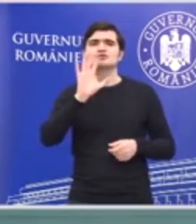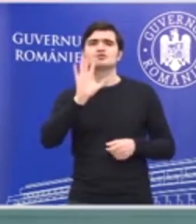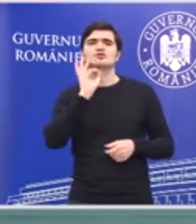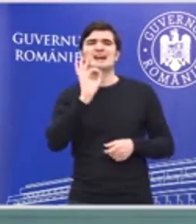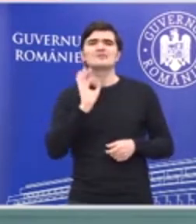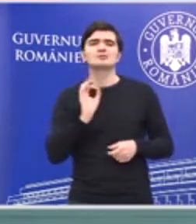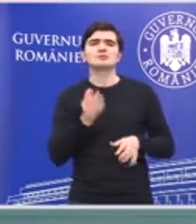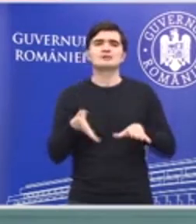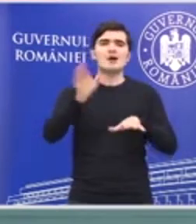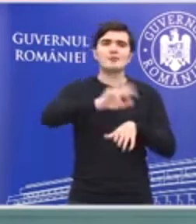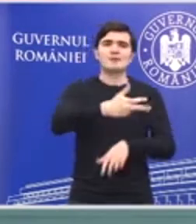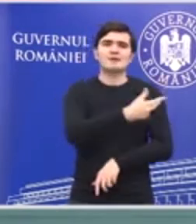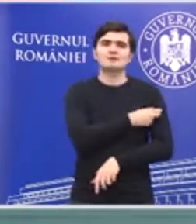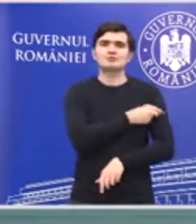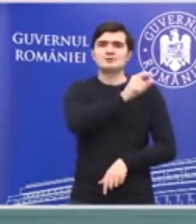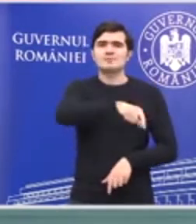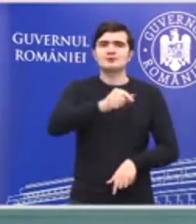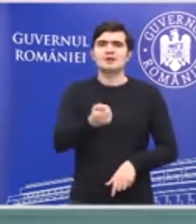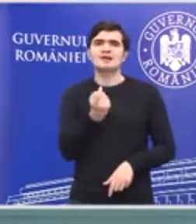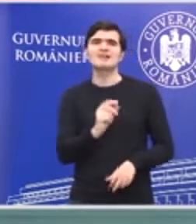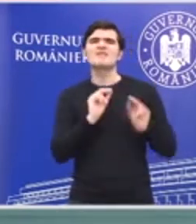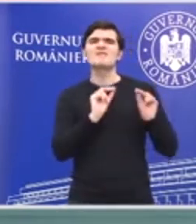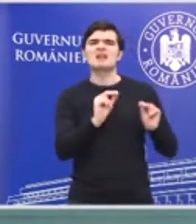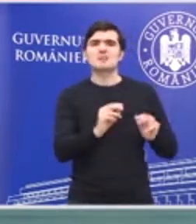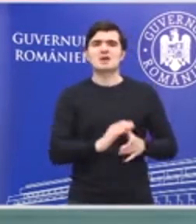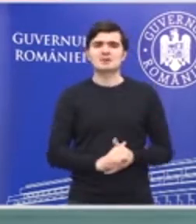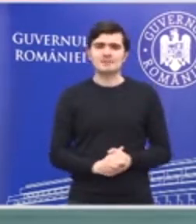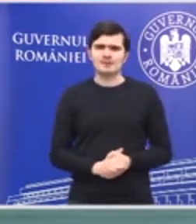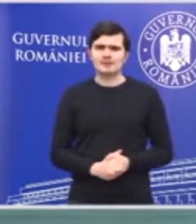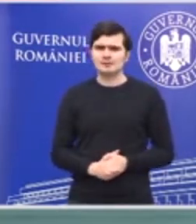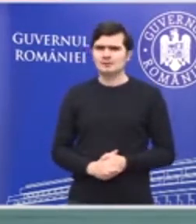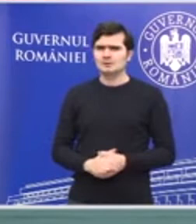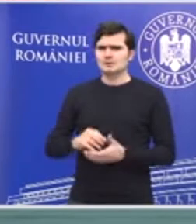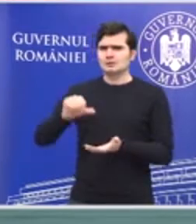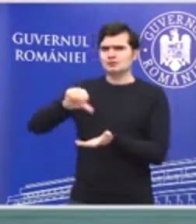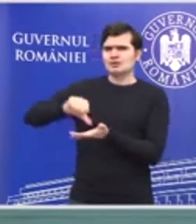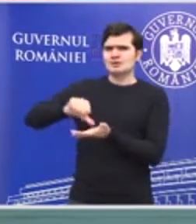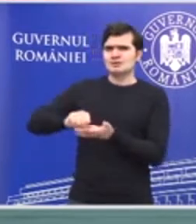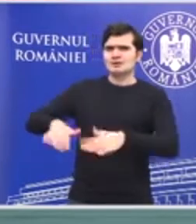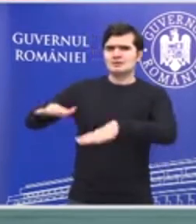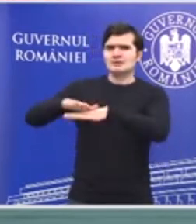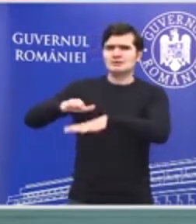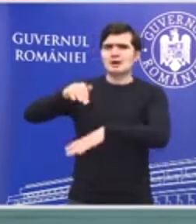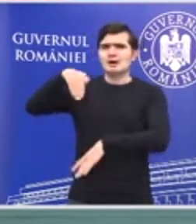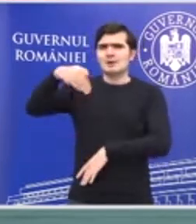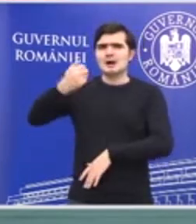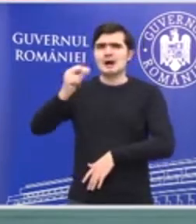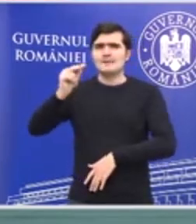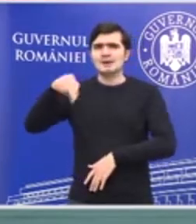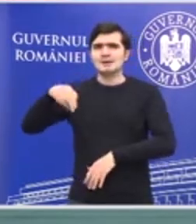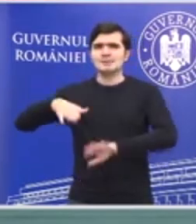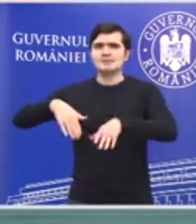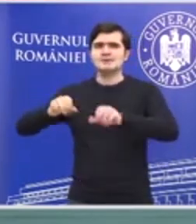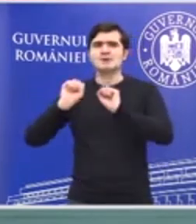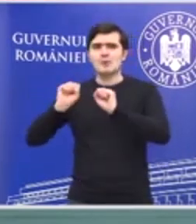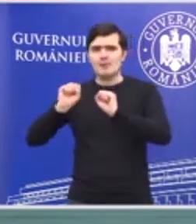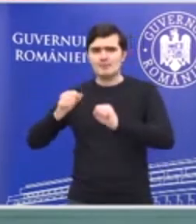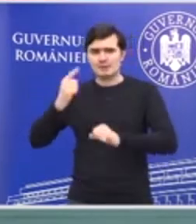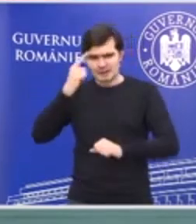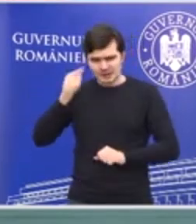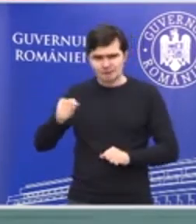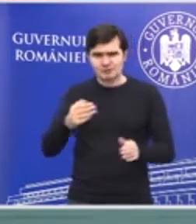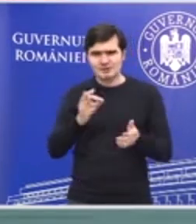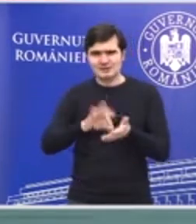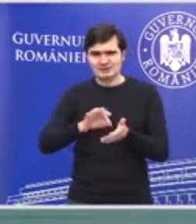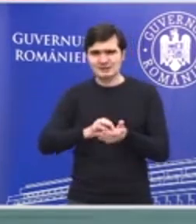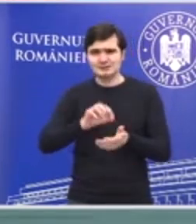acoperire vaccinală a personalului din învățământ. În centrele din rețeaua Ministerului Apărării Naționale, care știm din data